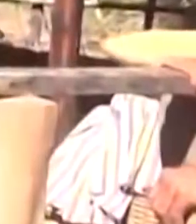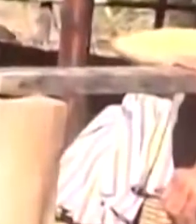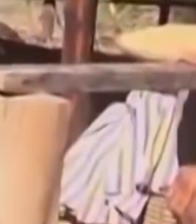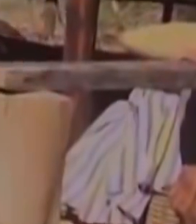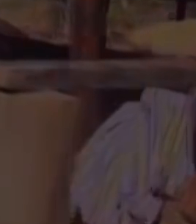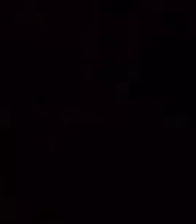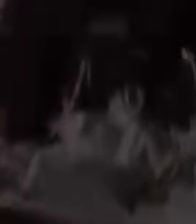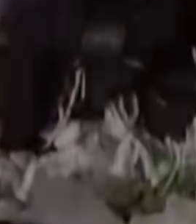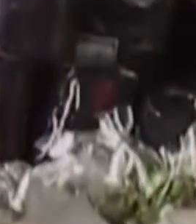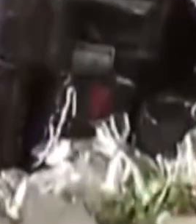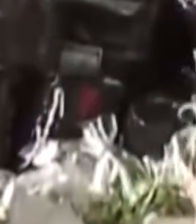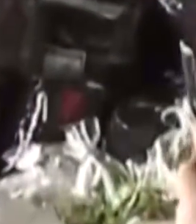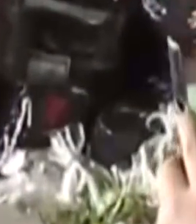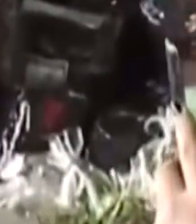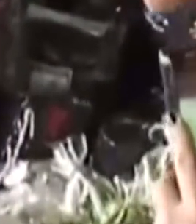ดใส